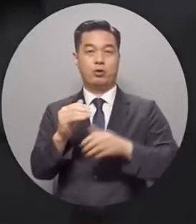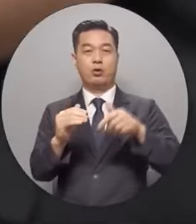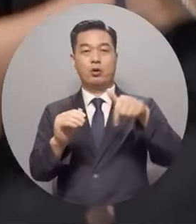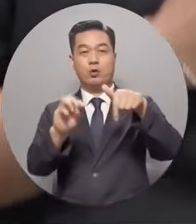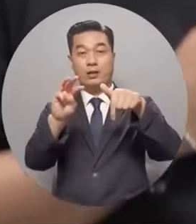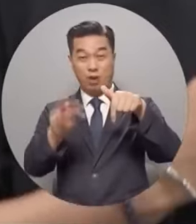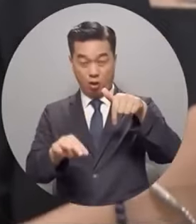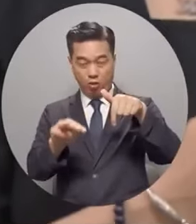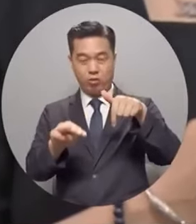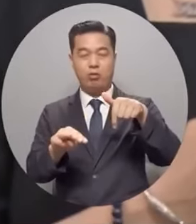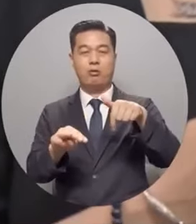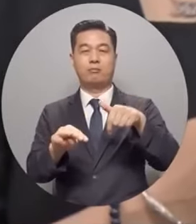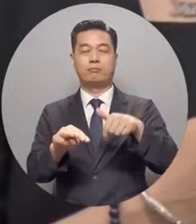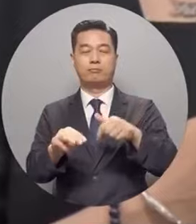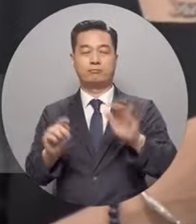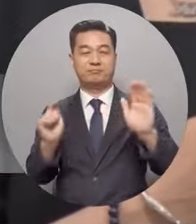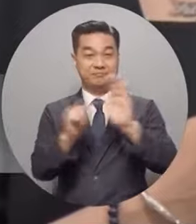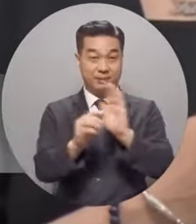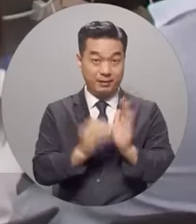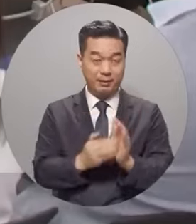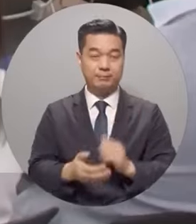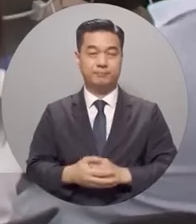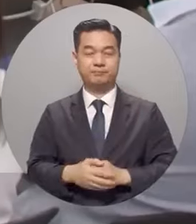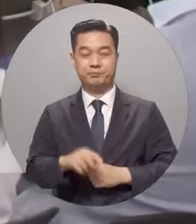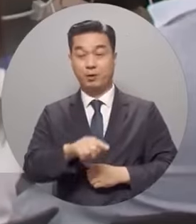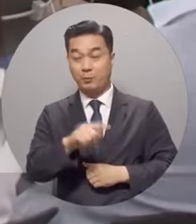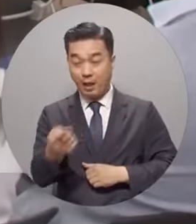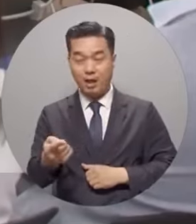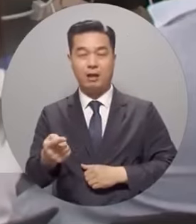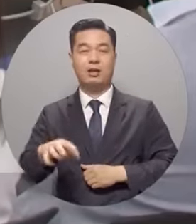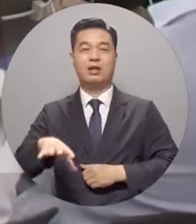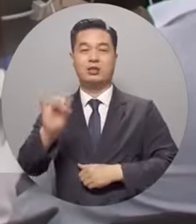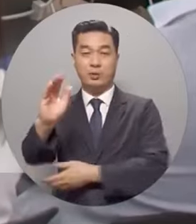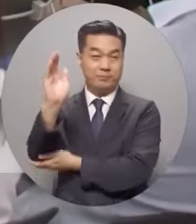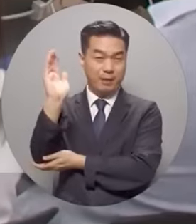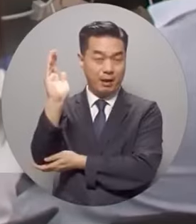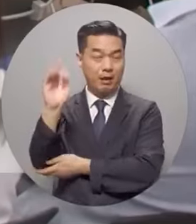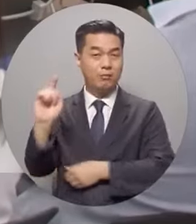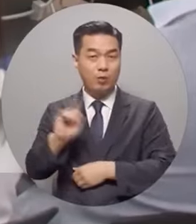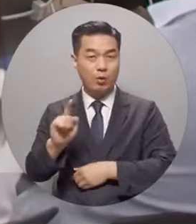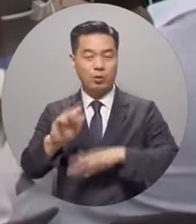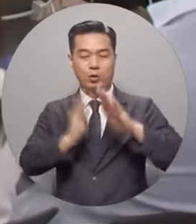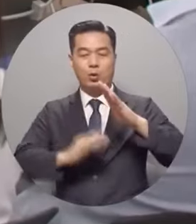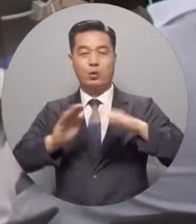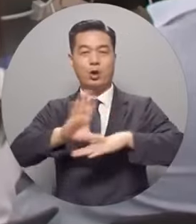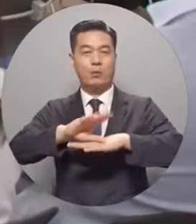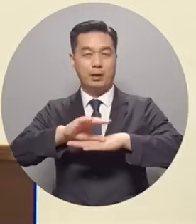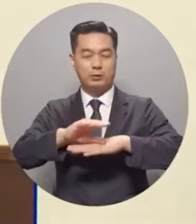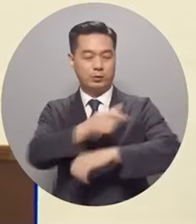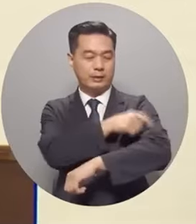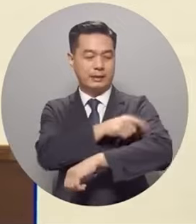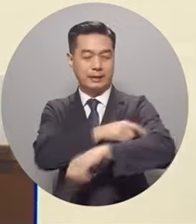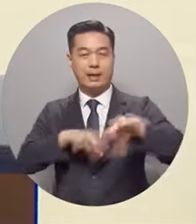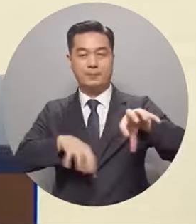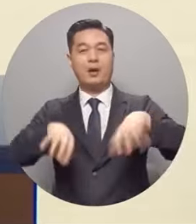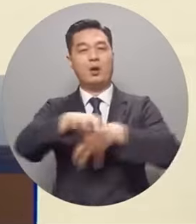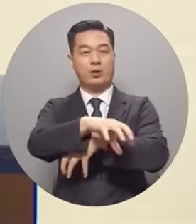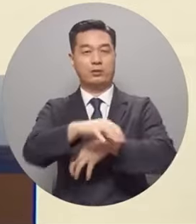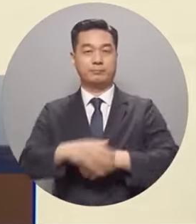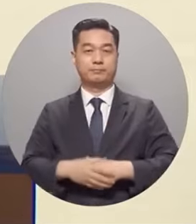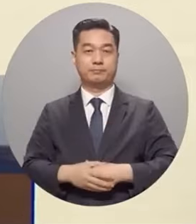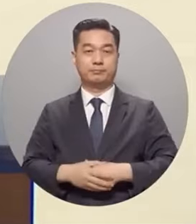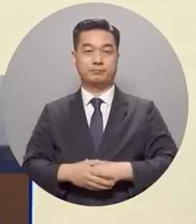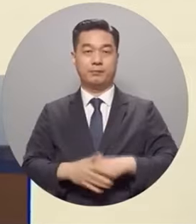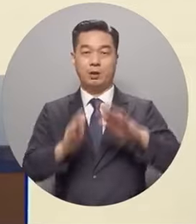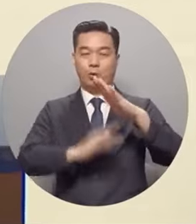출근했습니다. 곧바로 열린 취임식에서 첫 일성은 공영방송의 이사진 교체였습니다. 공정한 보도를